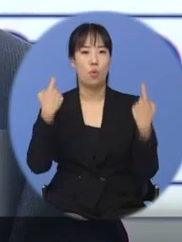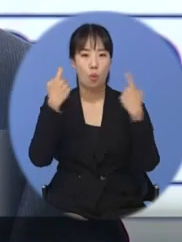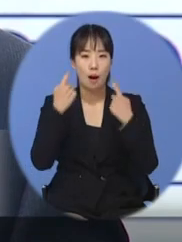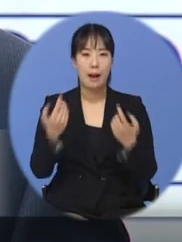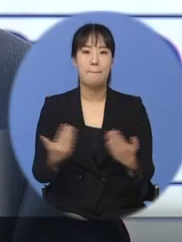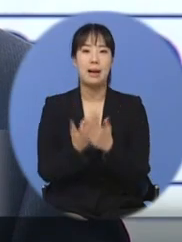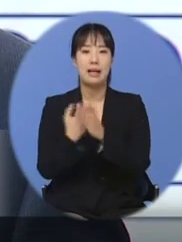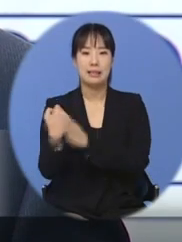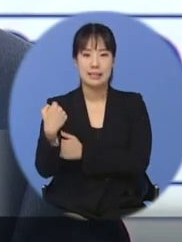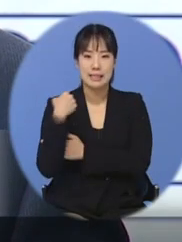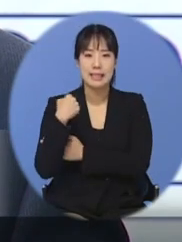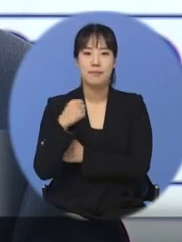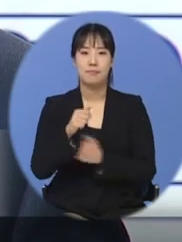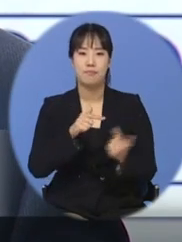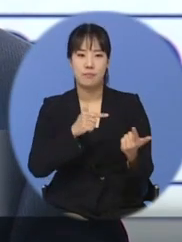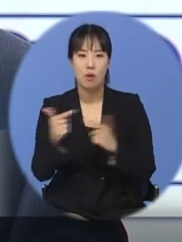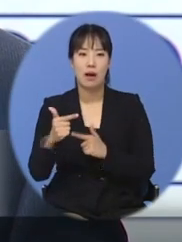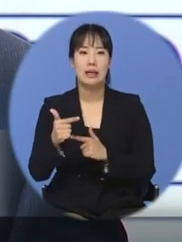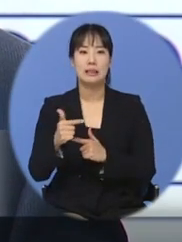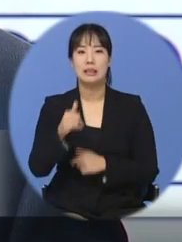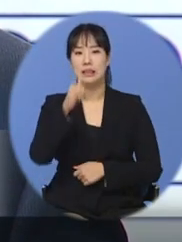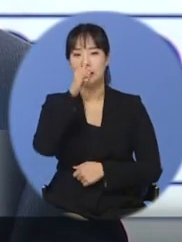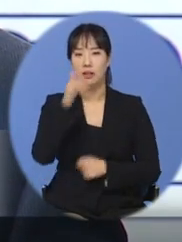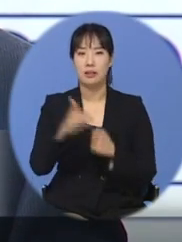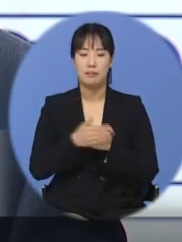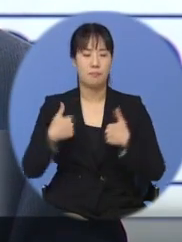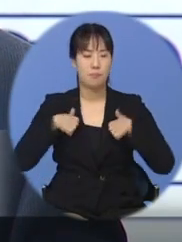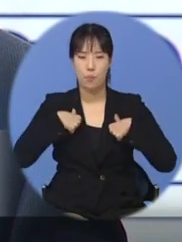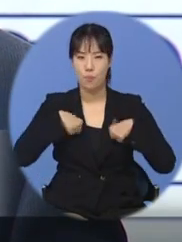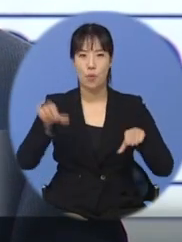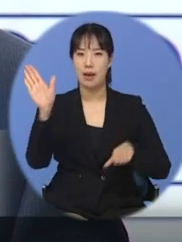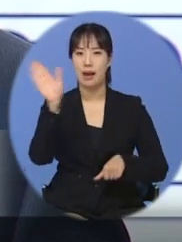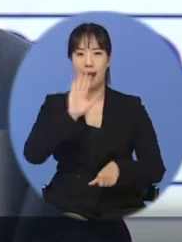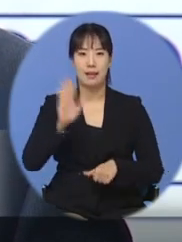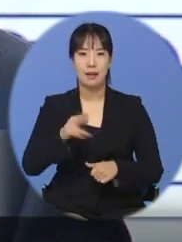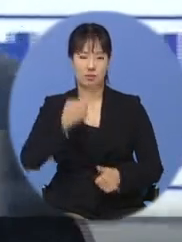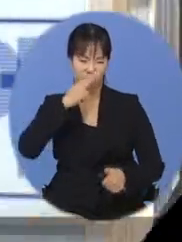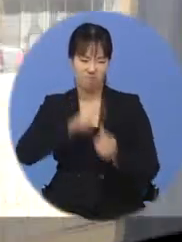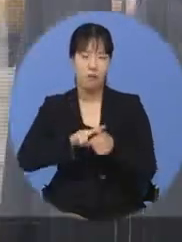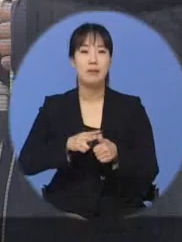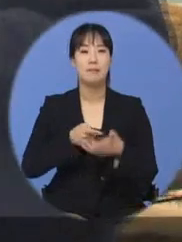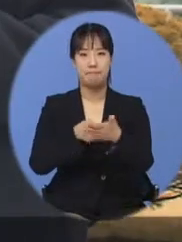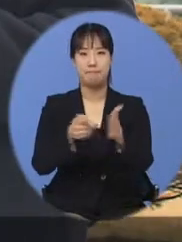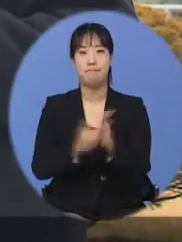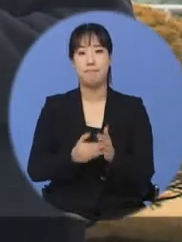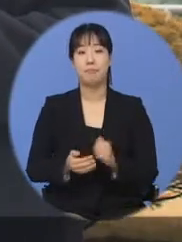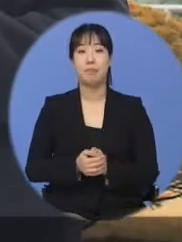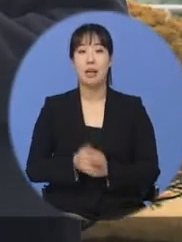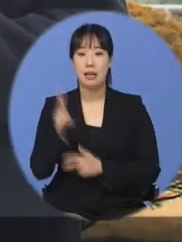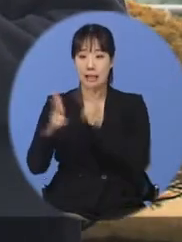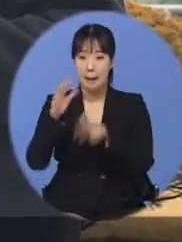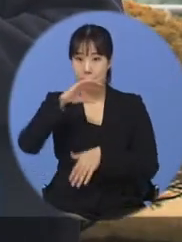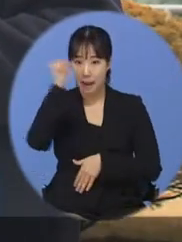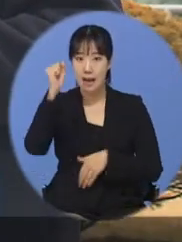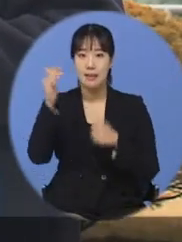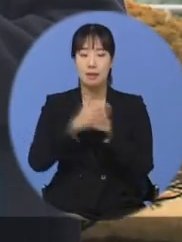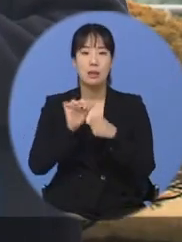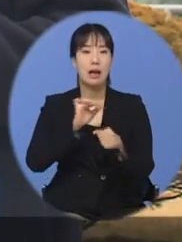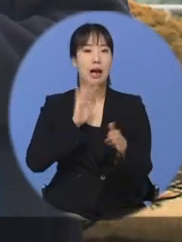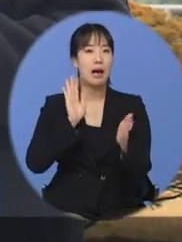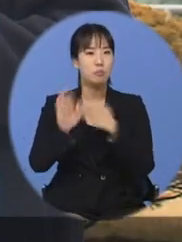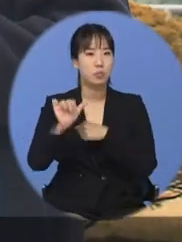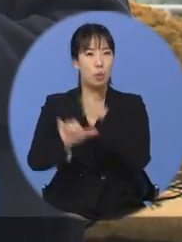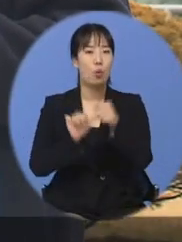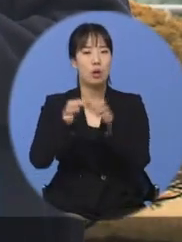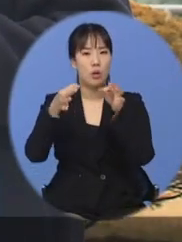자원과 확장 가능성을 믿고 포기하지 않고 도전해 나갔습니다. 사업 선정에 따라 향후 5년간